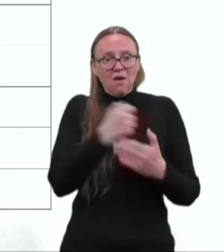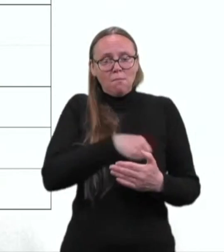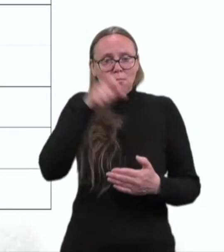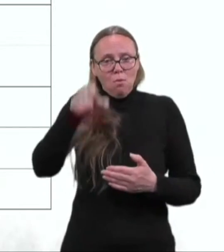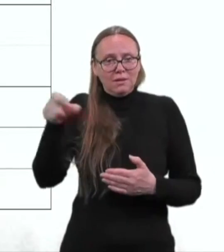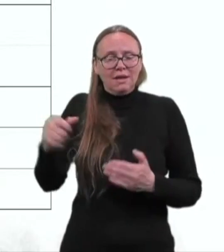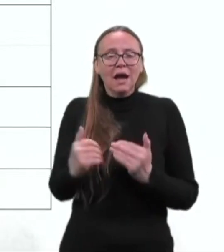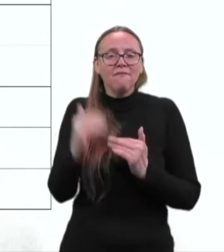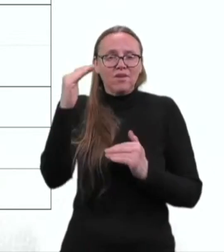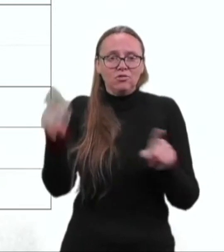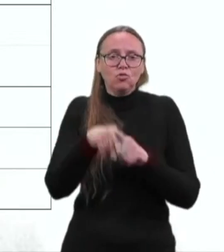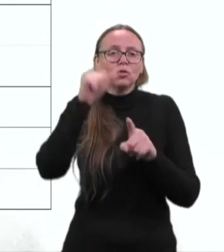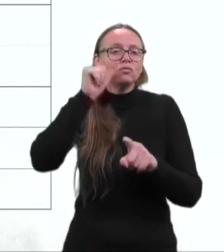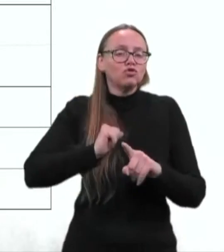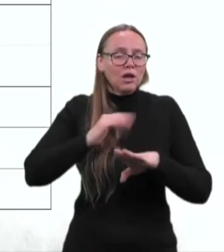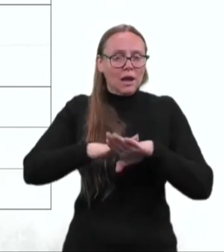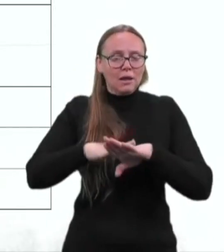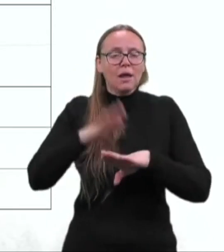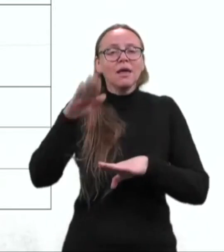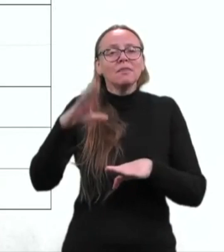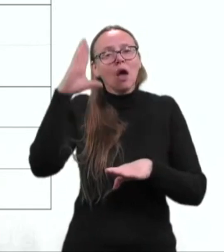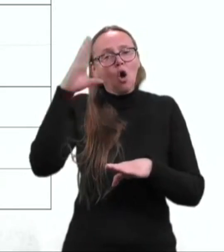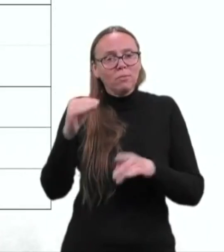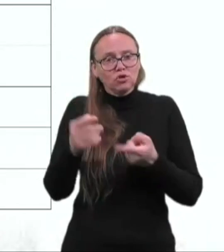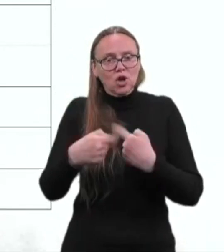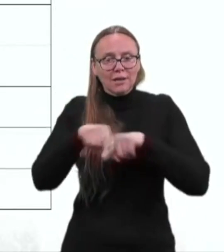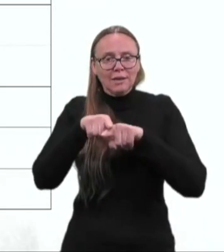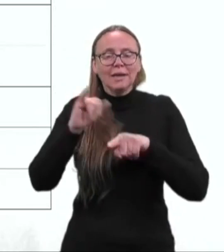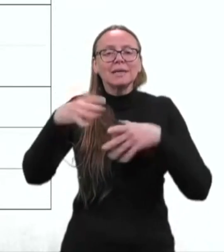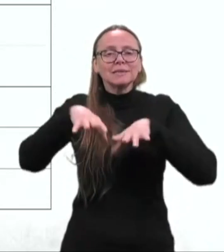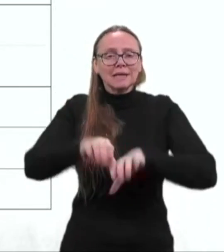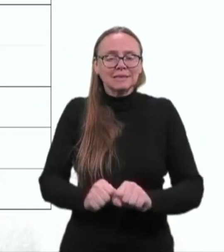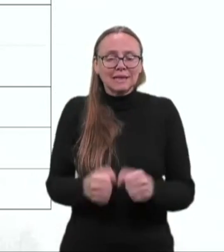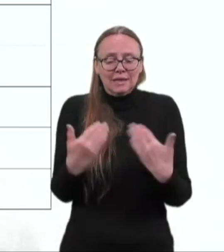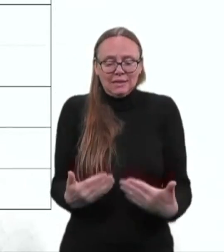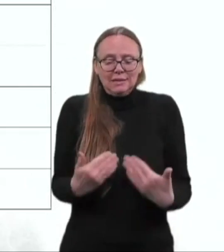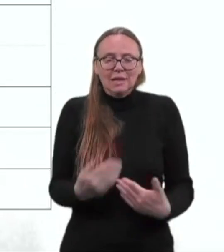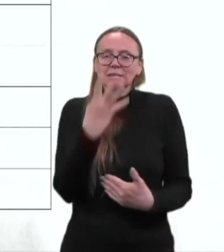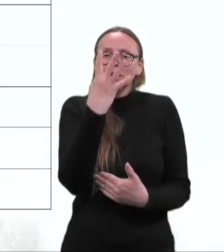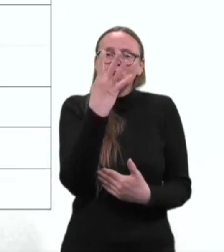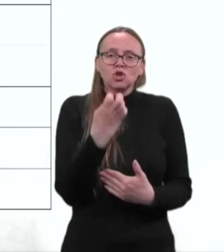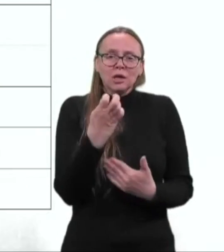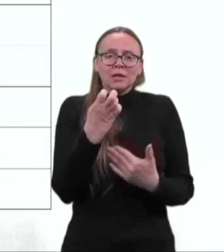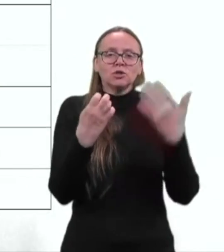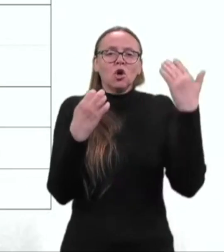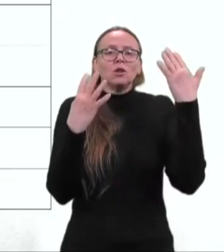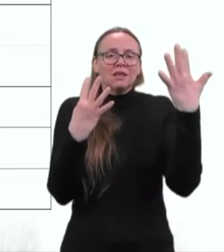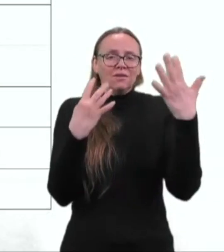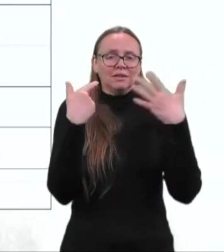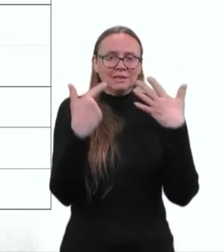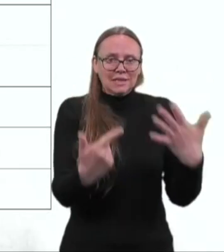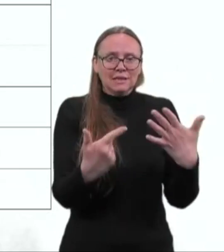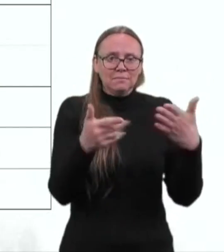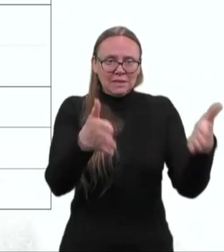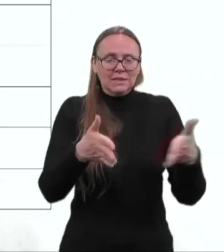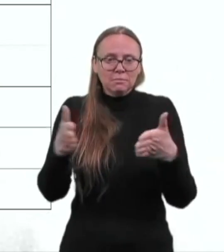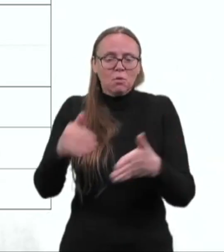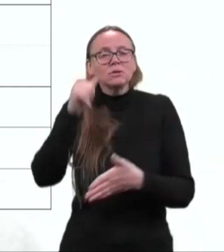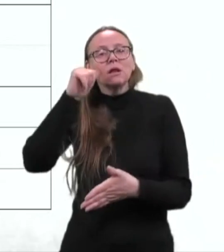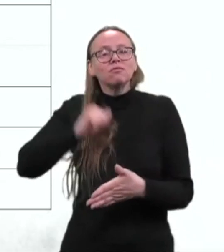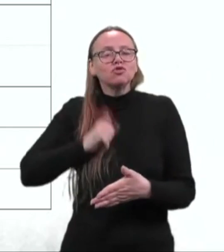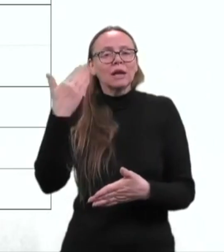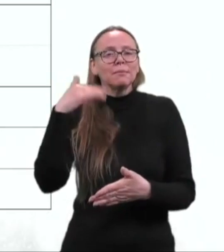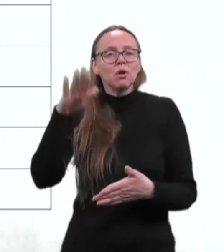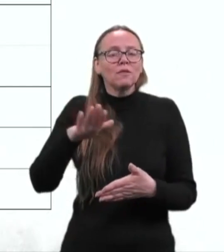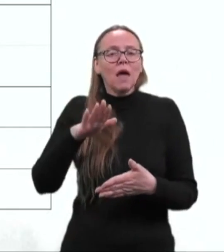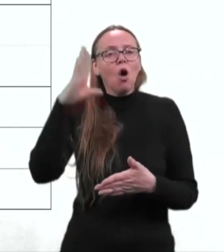kot smo poročali včeraj. Na navadnih oddelkih je zasedenih danes 479 postelj, včeraj je